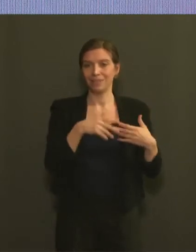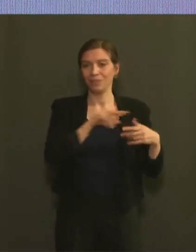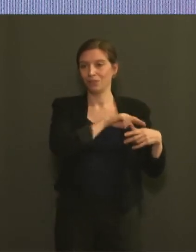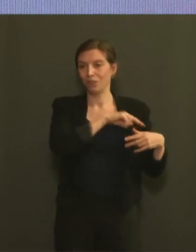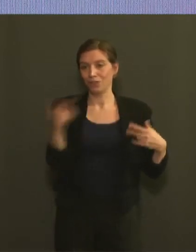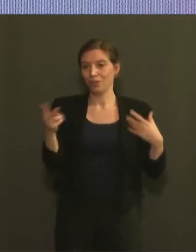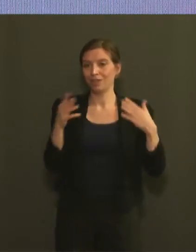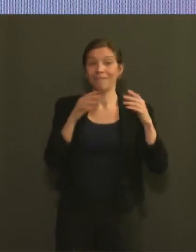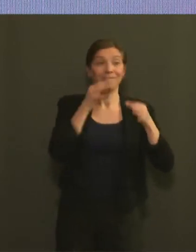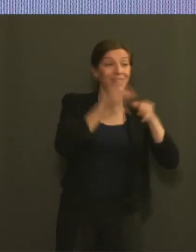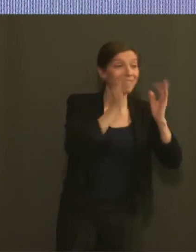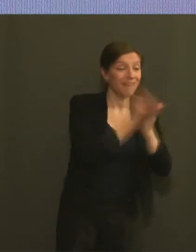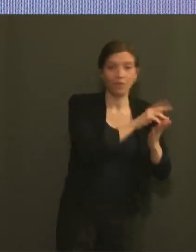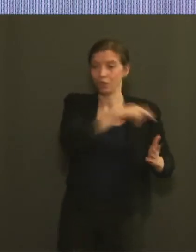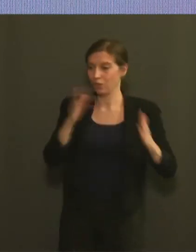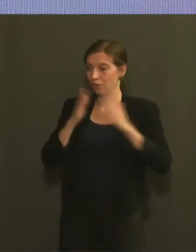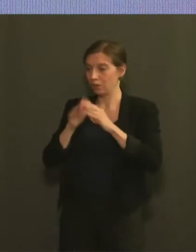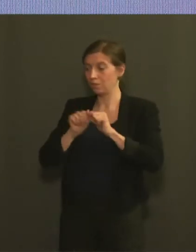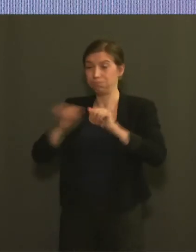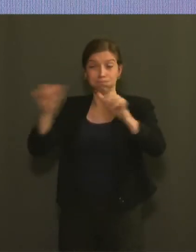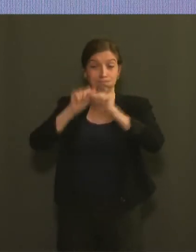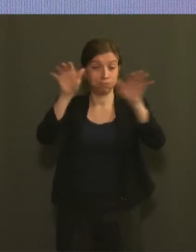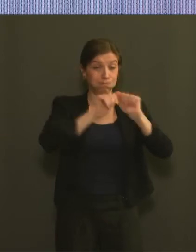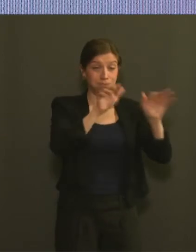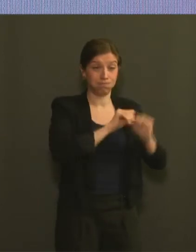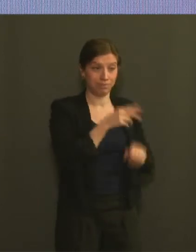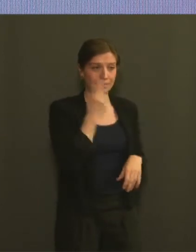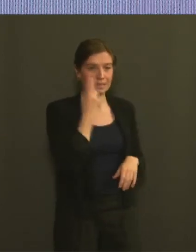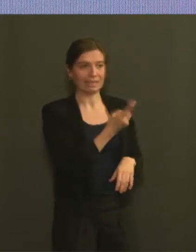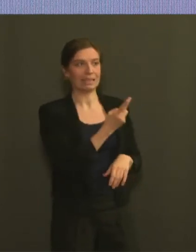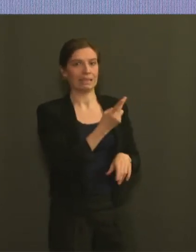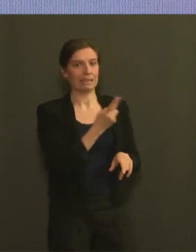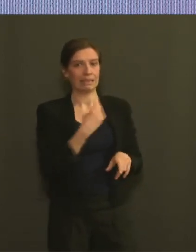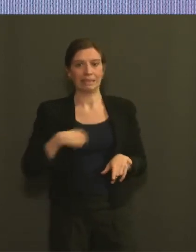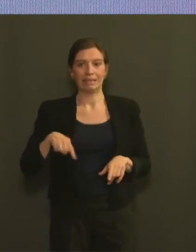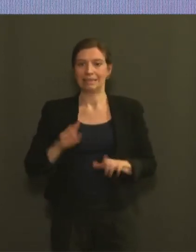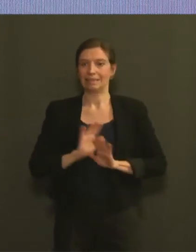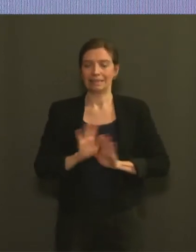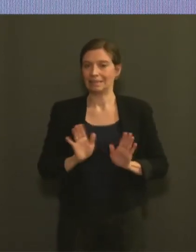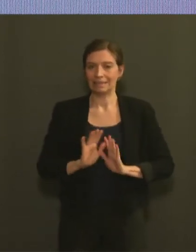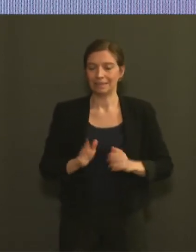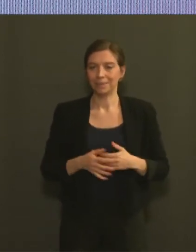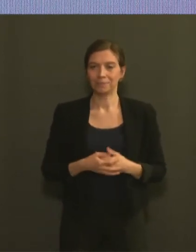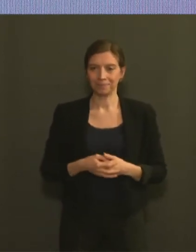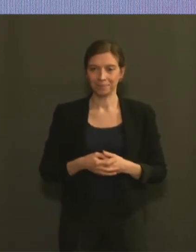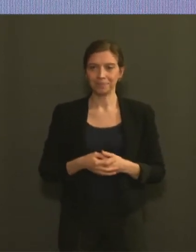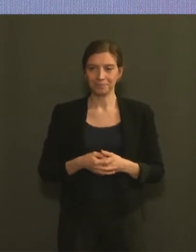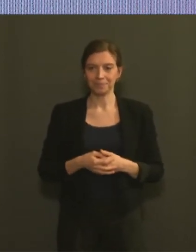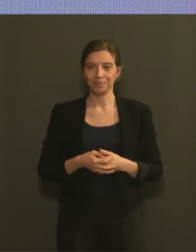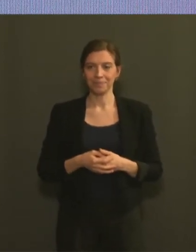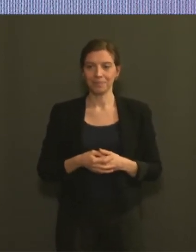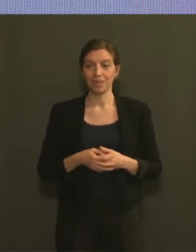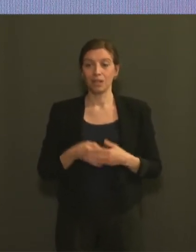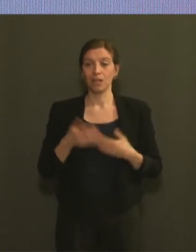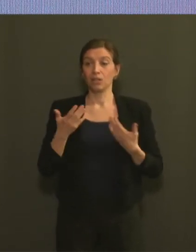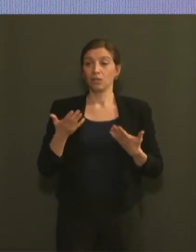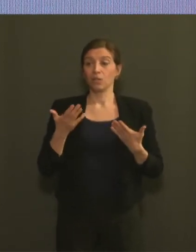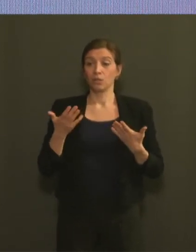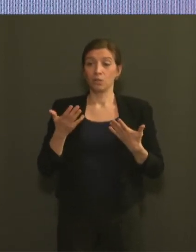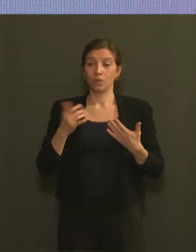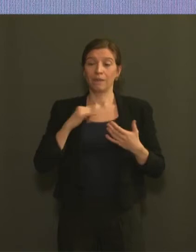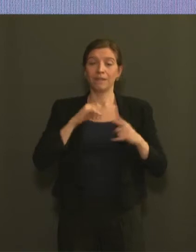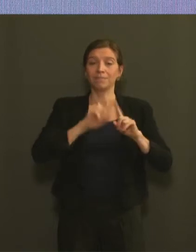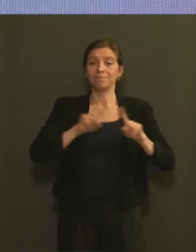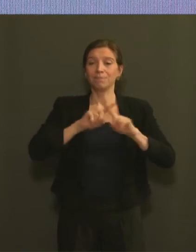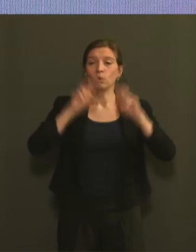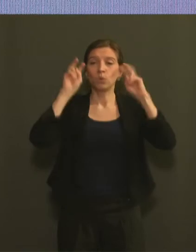11 à courir mon délire de vendre ce qu'ils ont de l'université ibérique en date en string tic